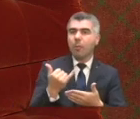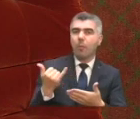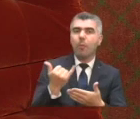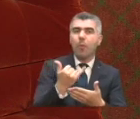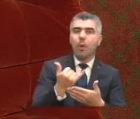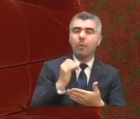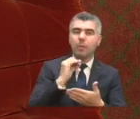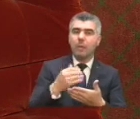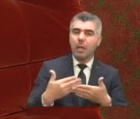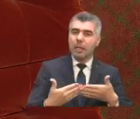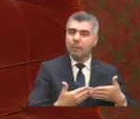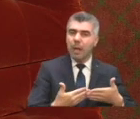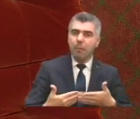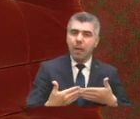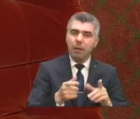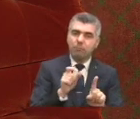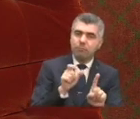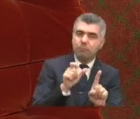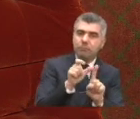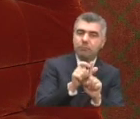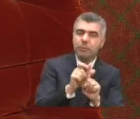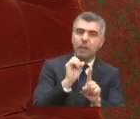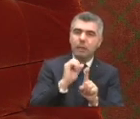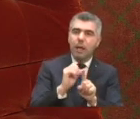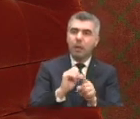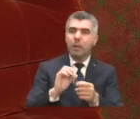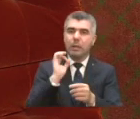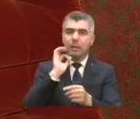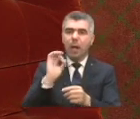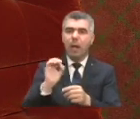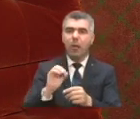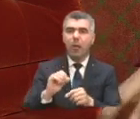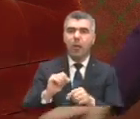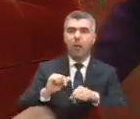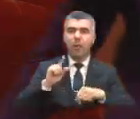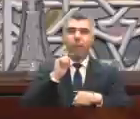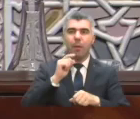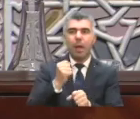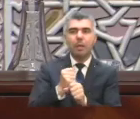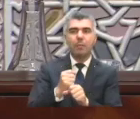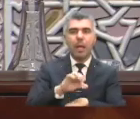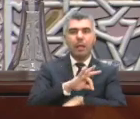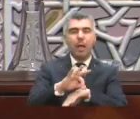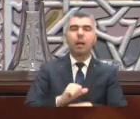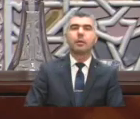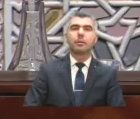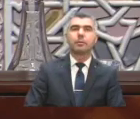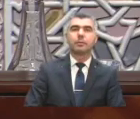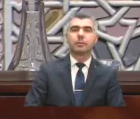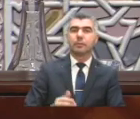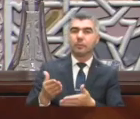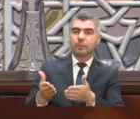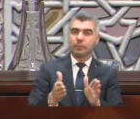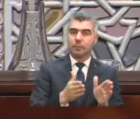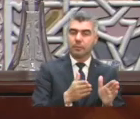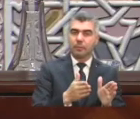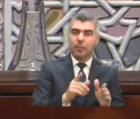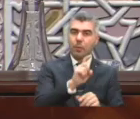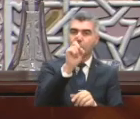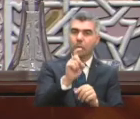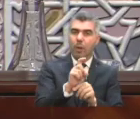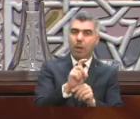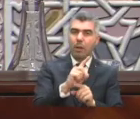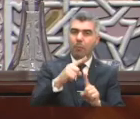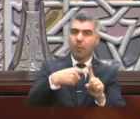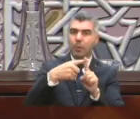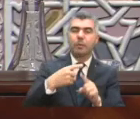المرأة على التوفيق بالحياة المهنية والحياة الخاصة ديالها. شكرا سيدة الوزيرة. تعقيب السيدة النائبة.